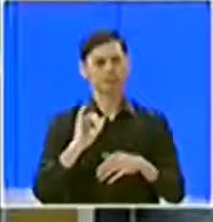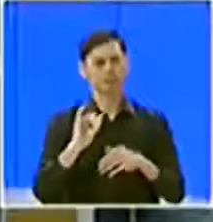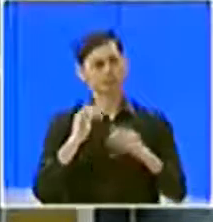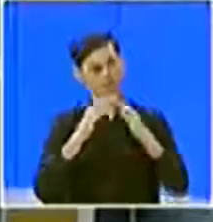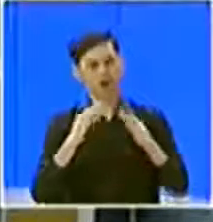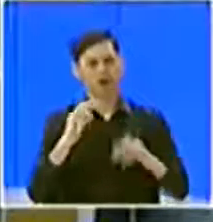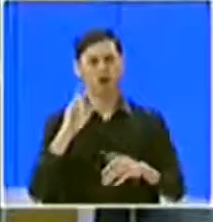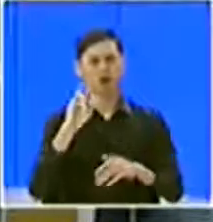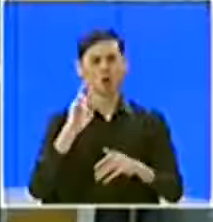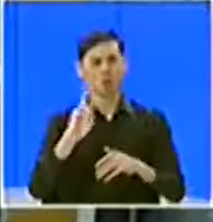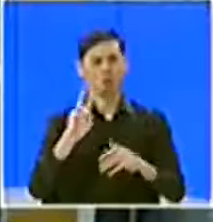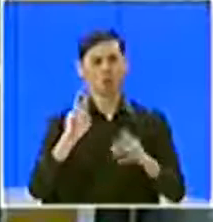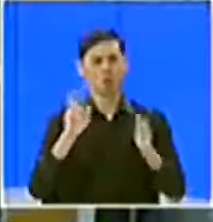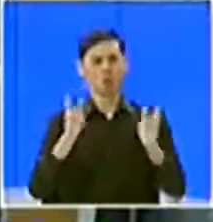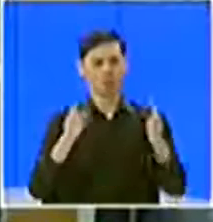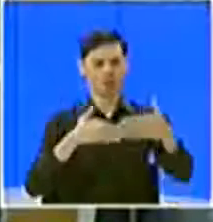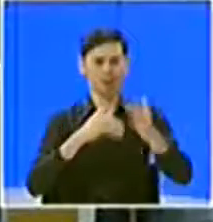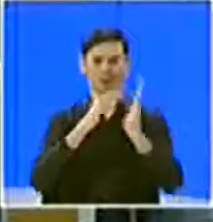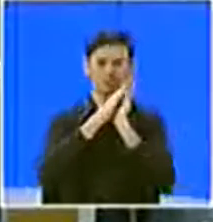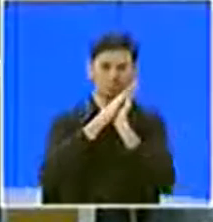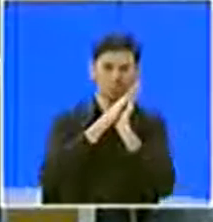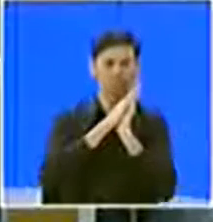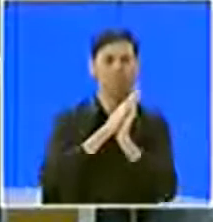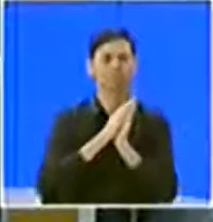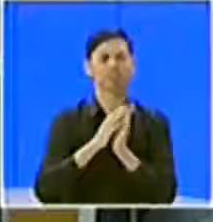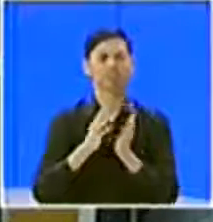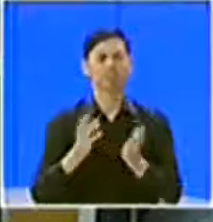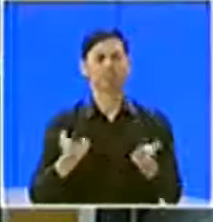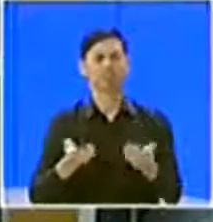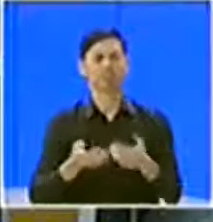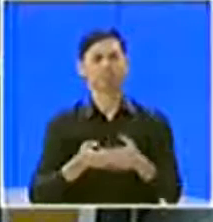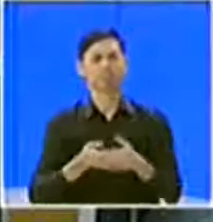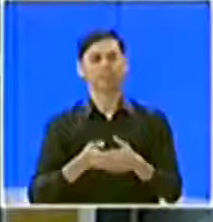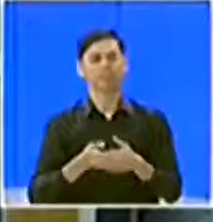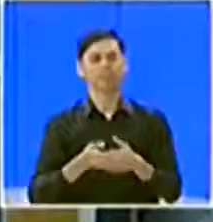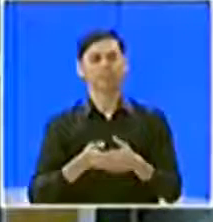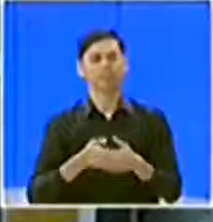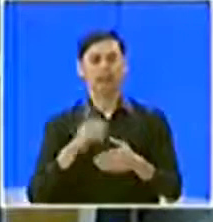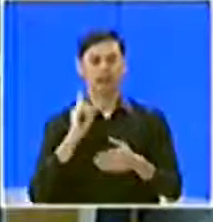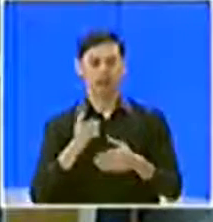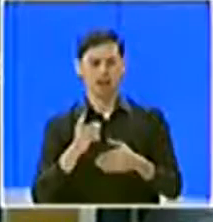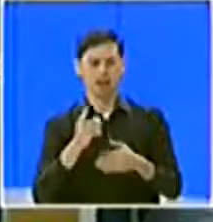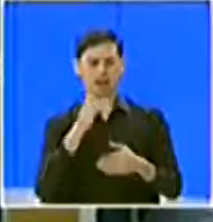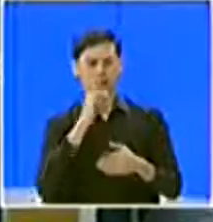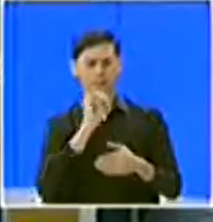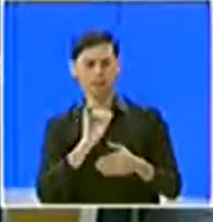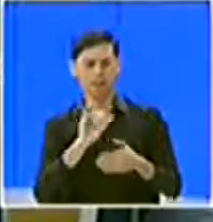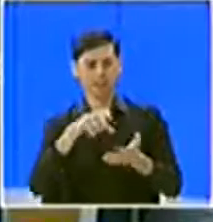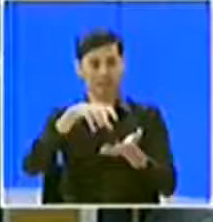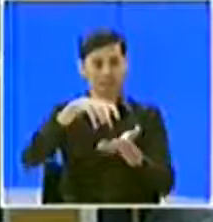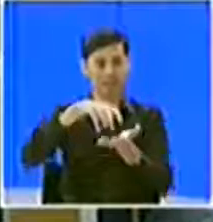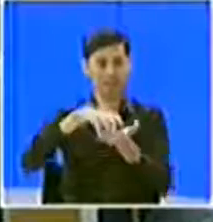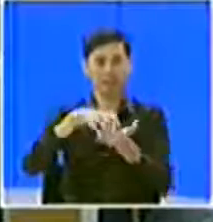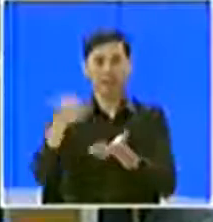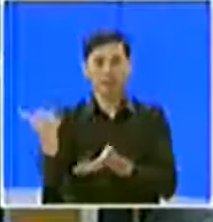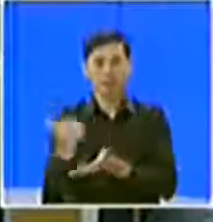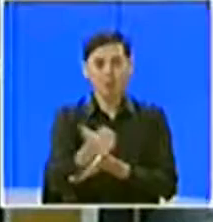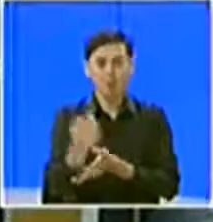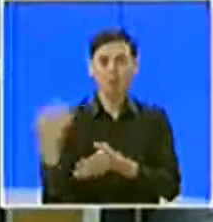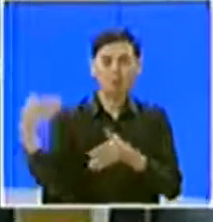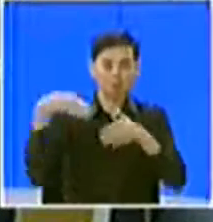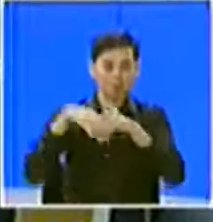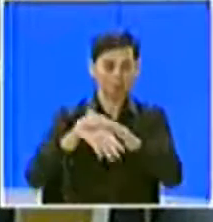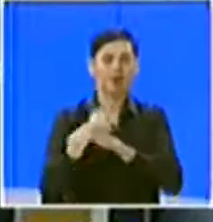Dua kamar, ibaratnya sini ada ruang, inilah nyantai ya, ruang kayak ruang tamu. Kalau dulu di sana